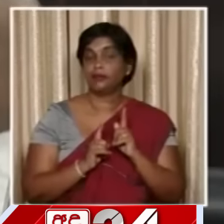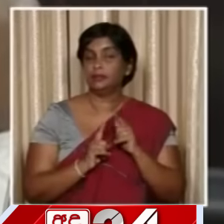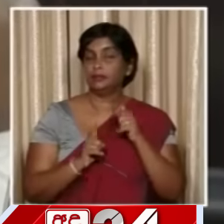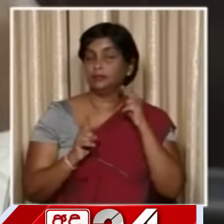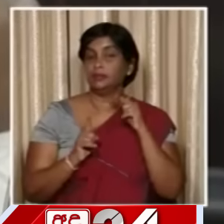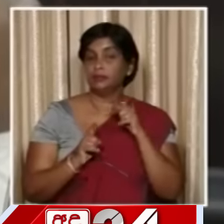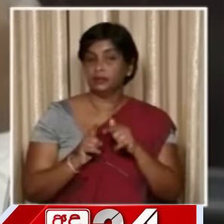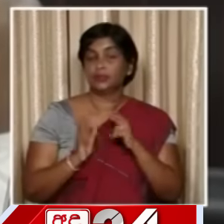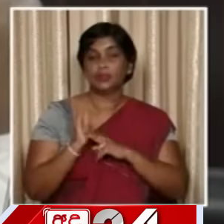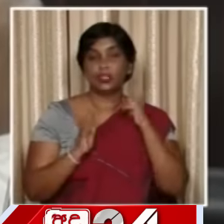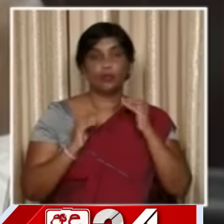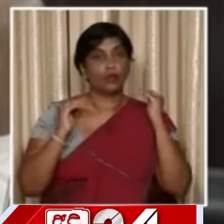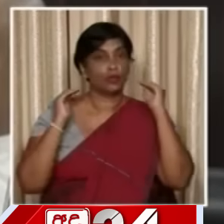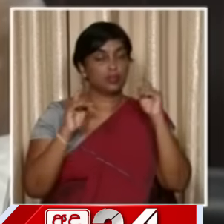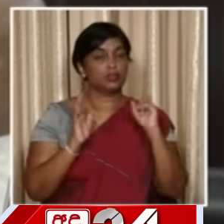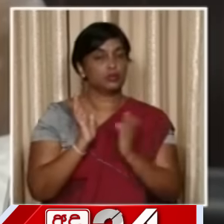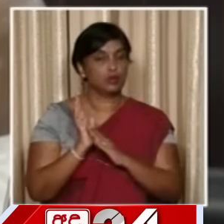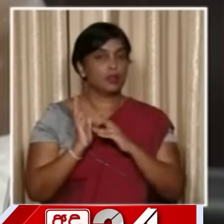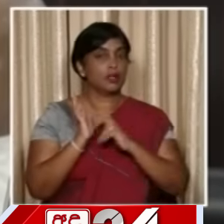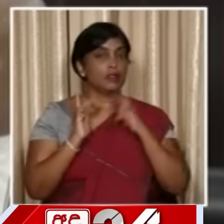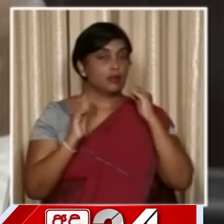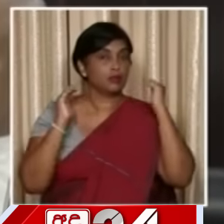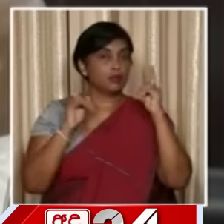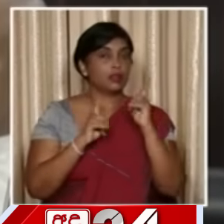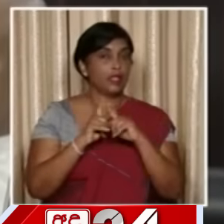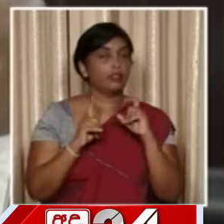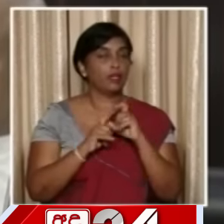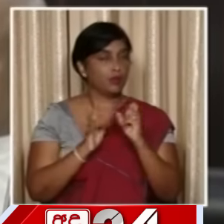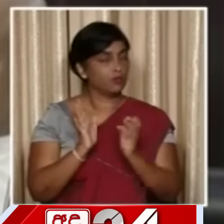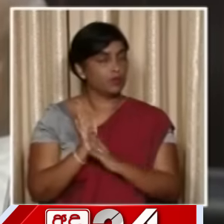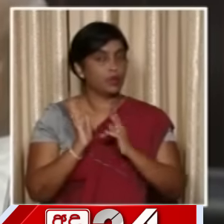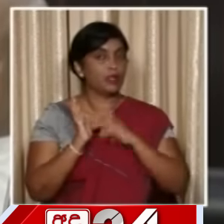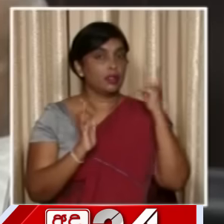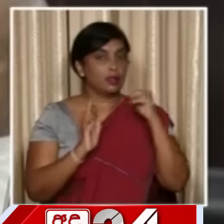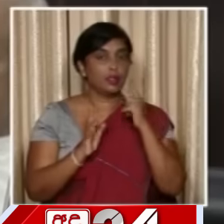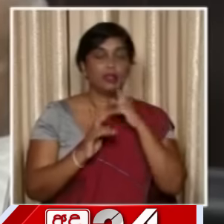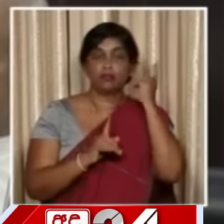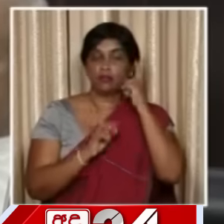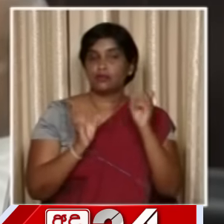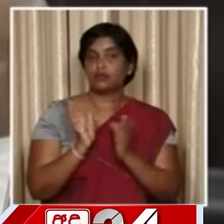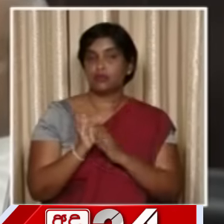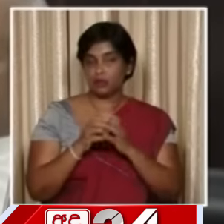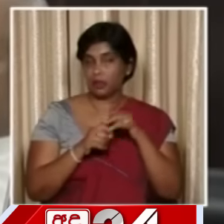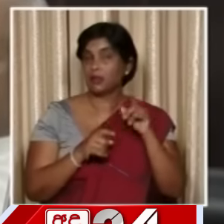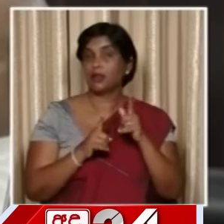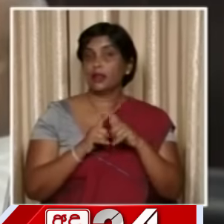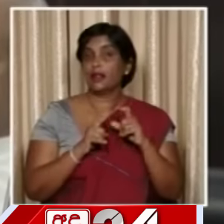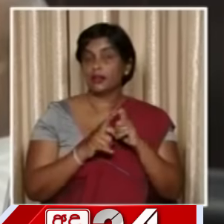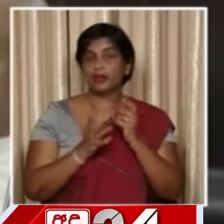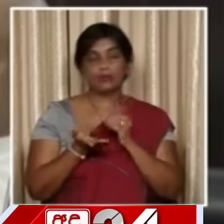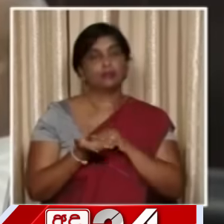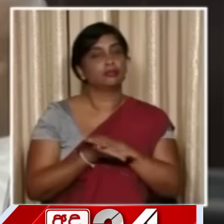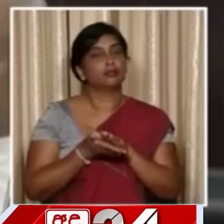පිළිබඳ ජාතික උසස් කවුන්සිලය, ජාතික උසස් අධ්‍යාපන කොමිසම, ජාතික නිපුණතා කොමිස මේ අධ්‍යාපන